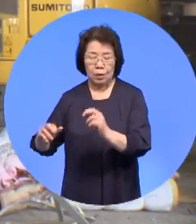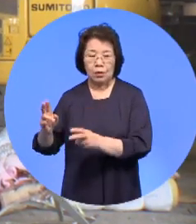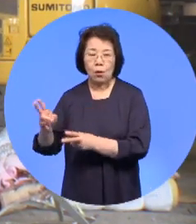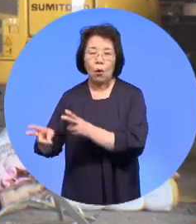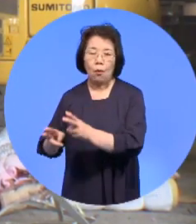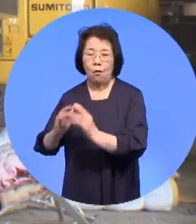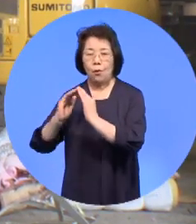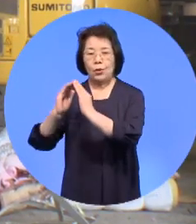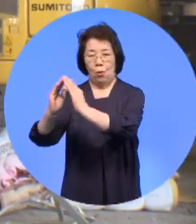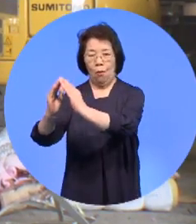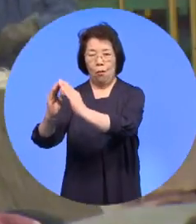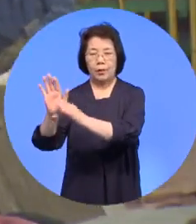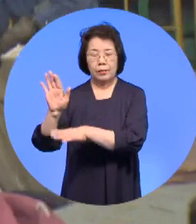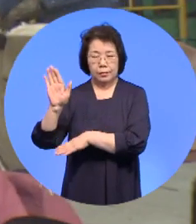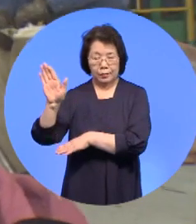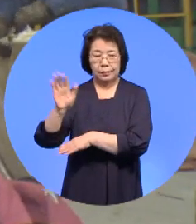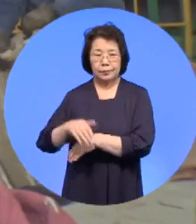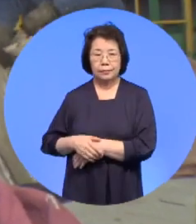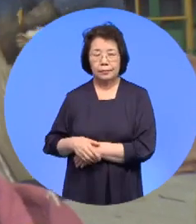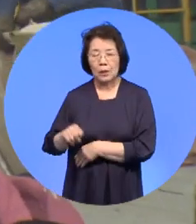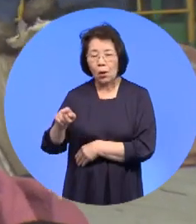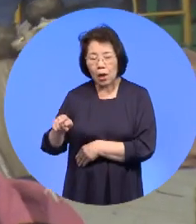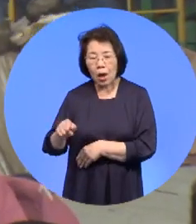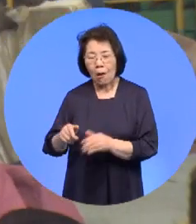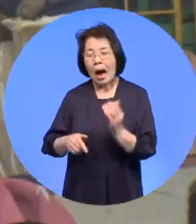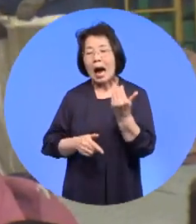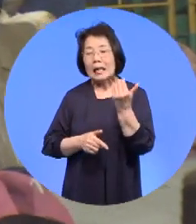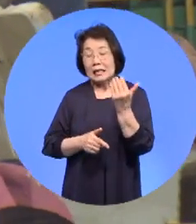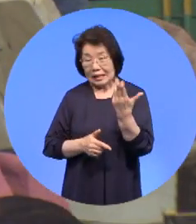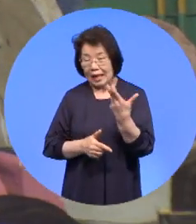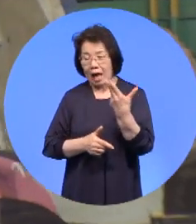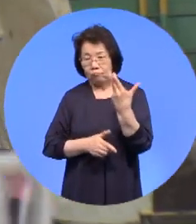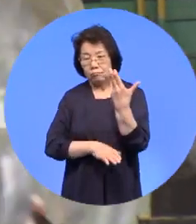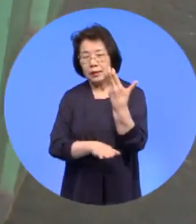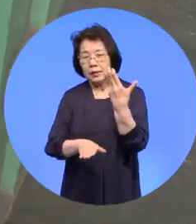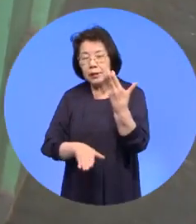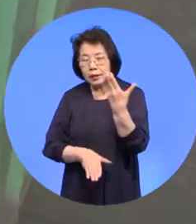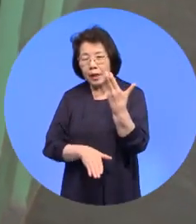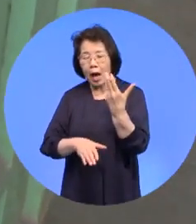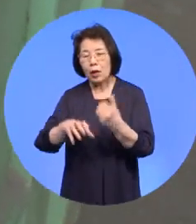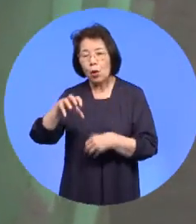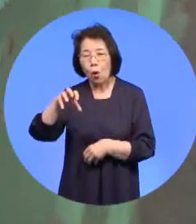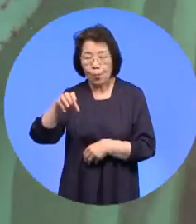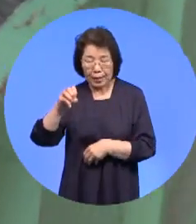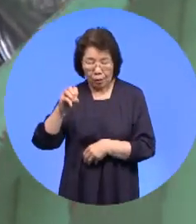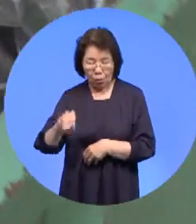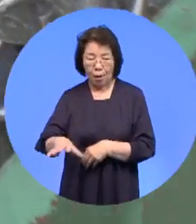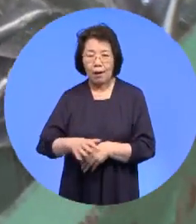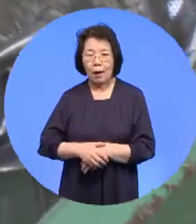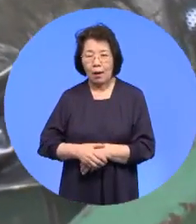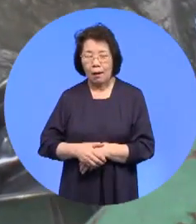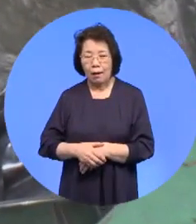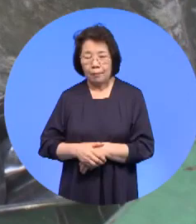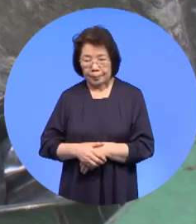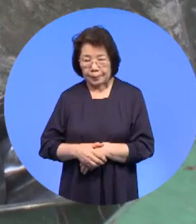工場こちらはいわゆる資源ごみや不燃ごみを処理する施設なんです